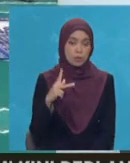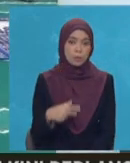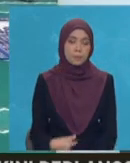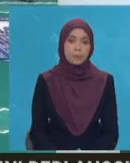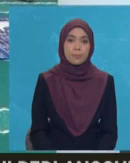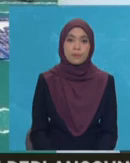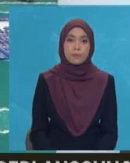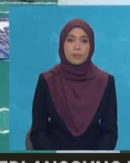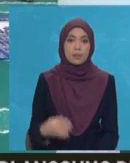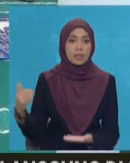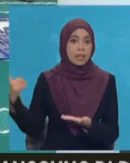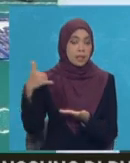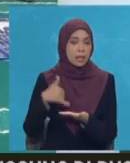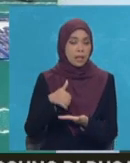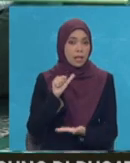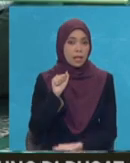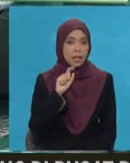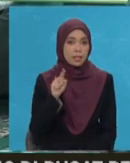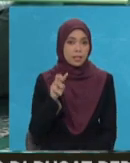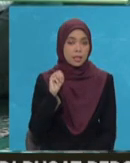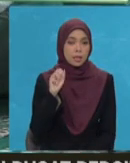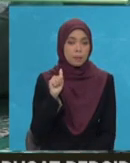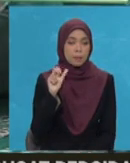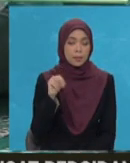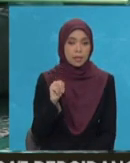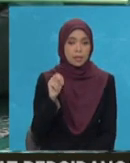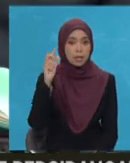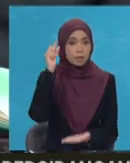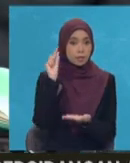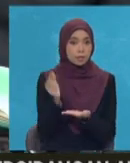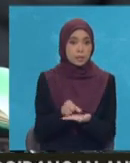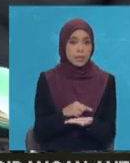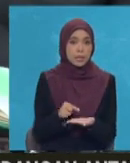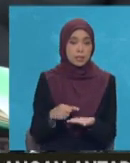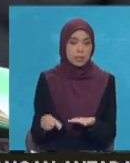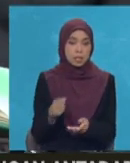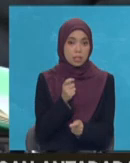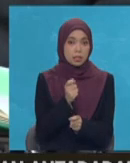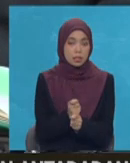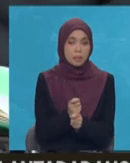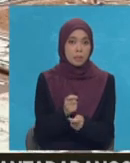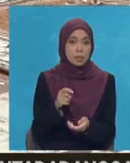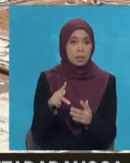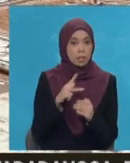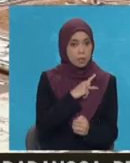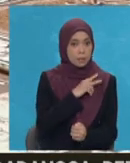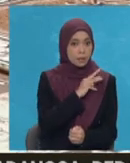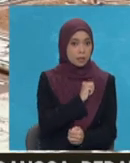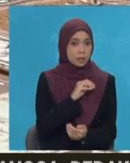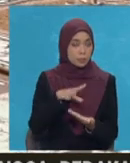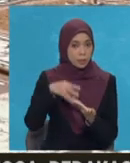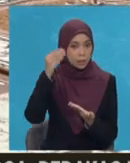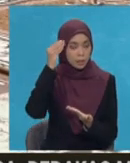hadir Doktor Haji Asman bin Ahmad Setia Usaha tetap pengajuan tinggi Kementerian Pendidikan acara dimulakan dengan